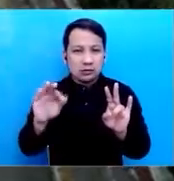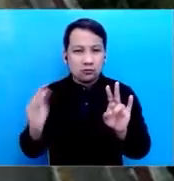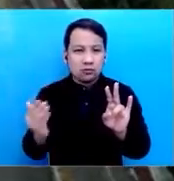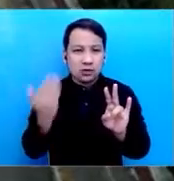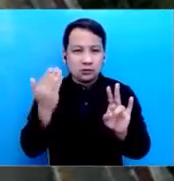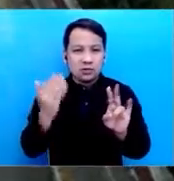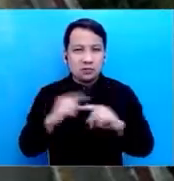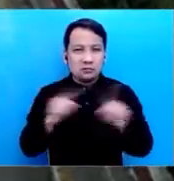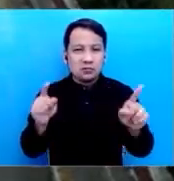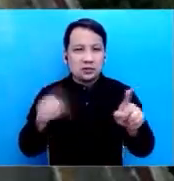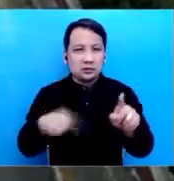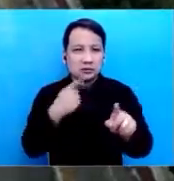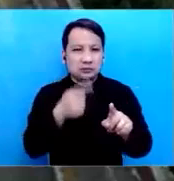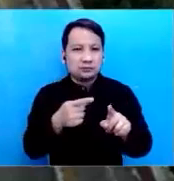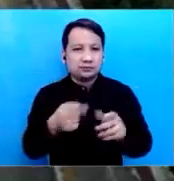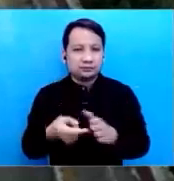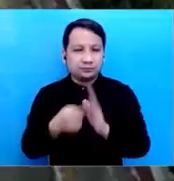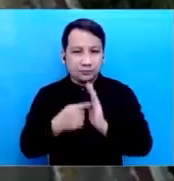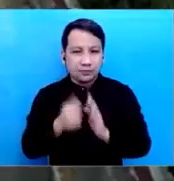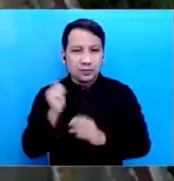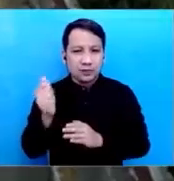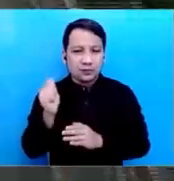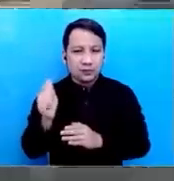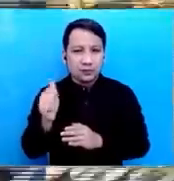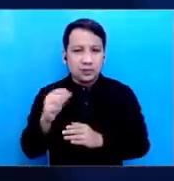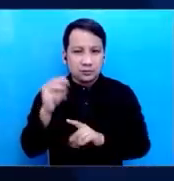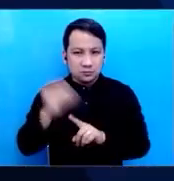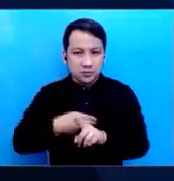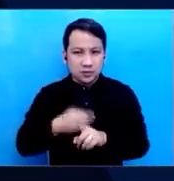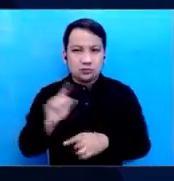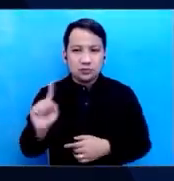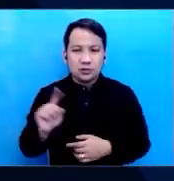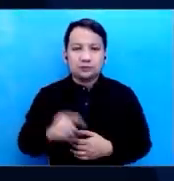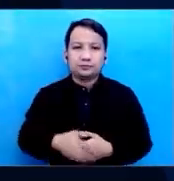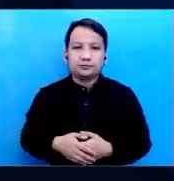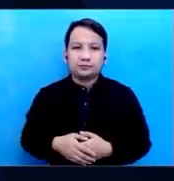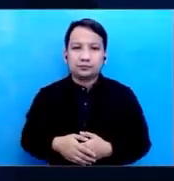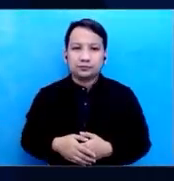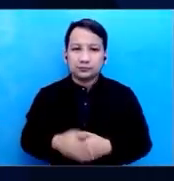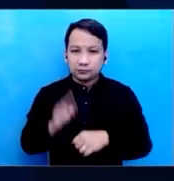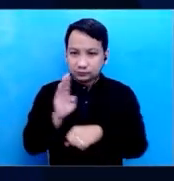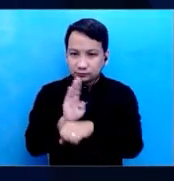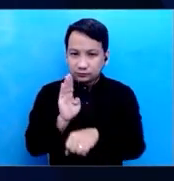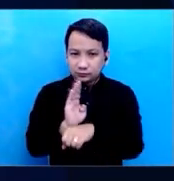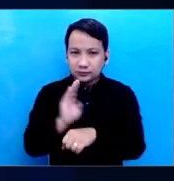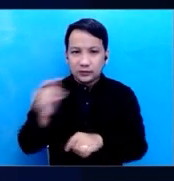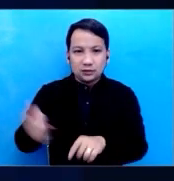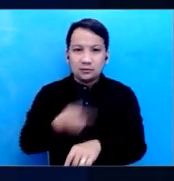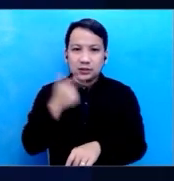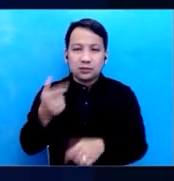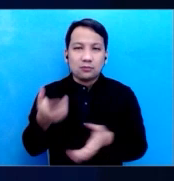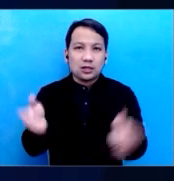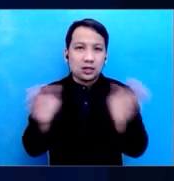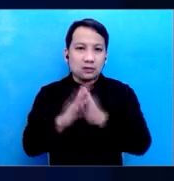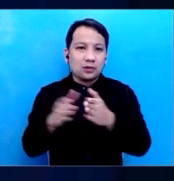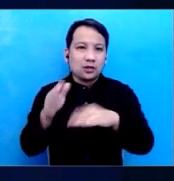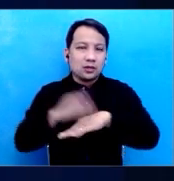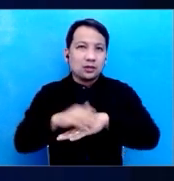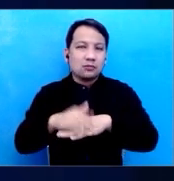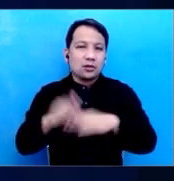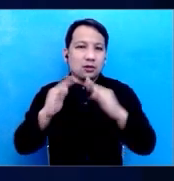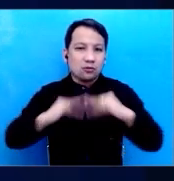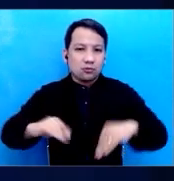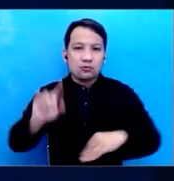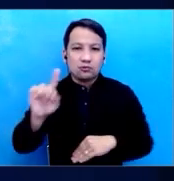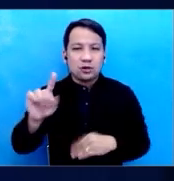hindi naman daw nila yan ipatutupad agad sa March 1. Para sa mga negosyante na matagal nang humihiling ng Alert Level 1,